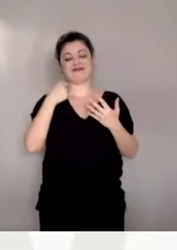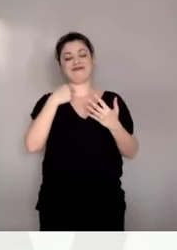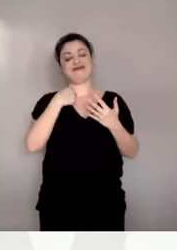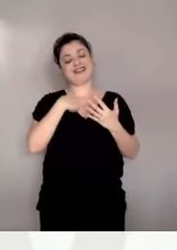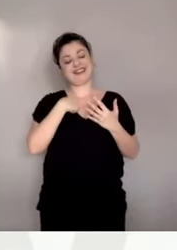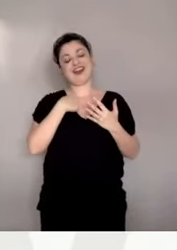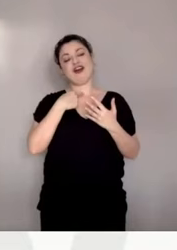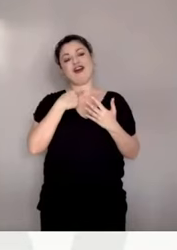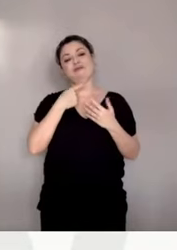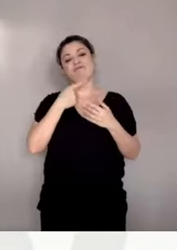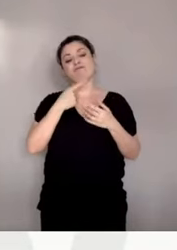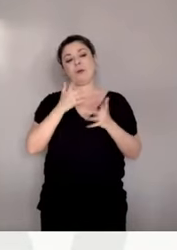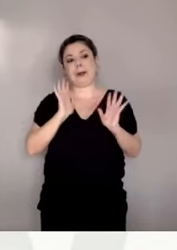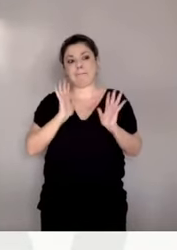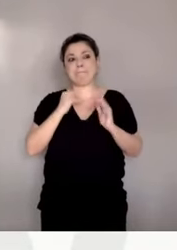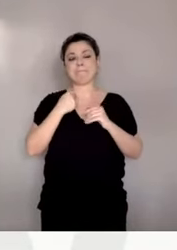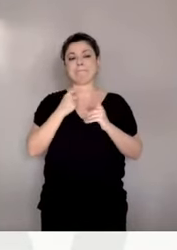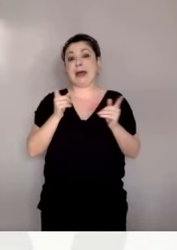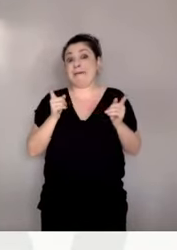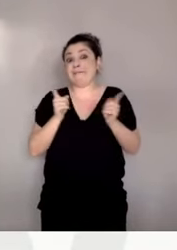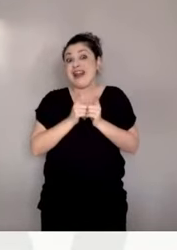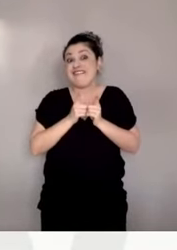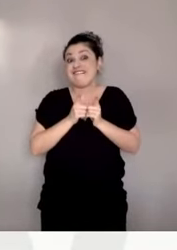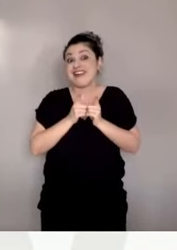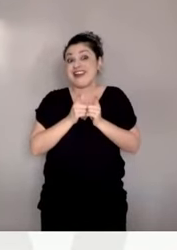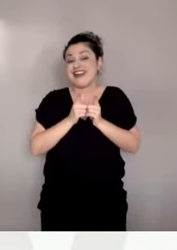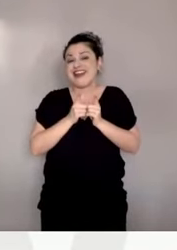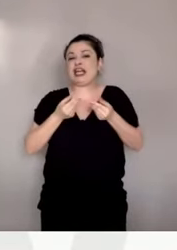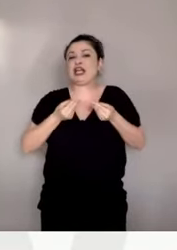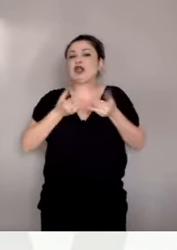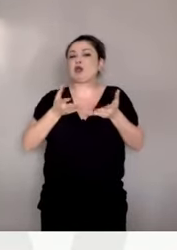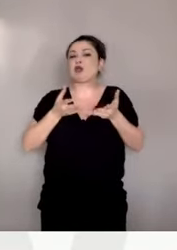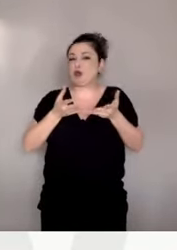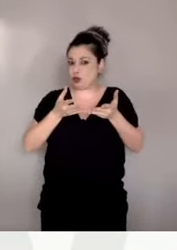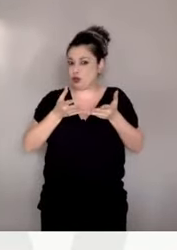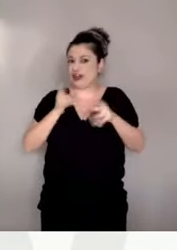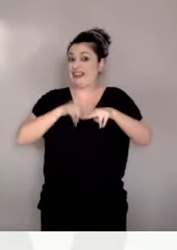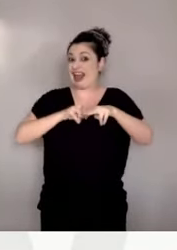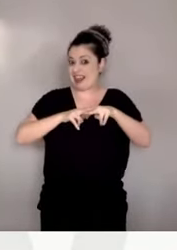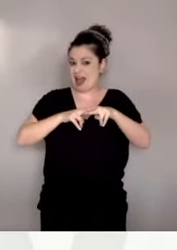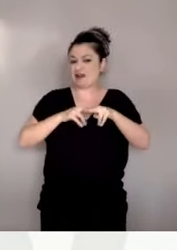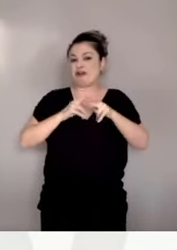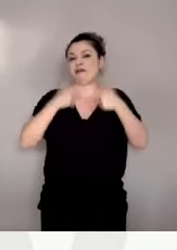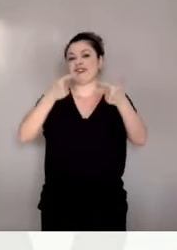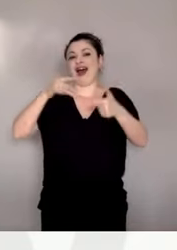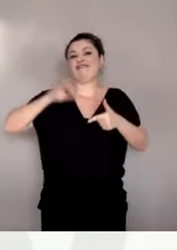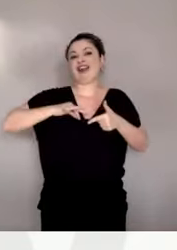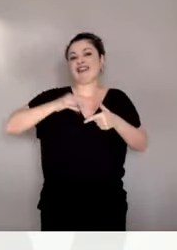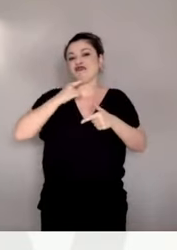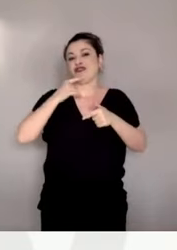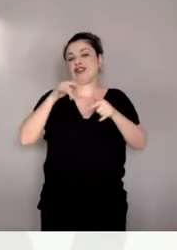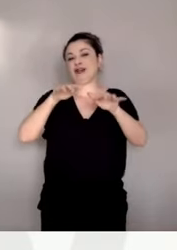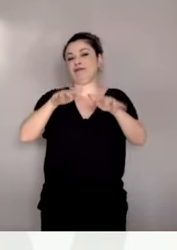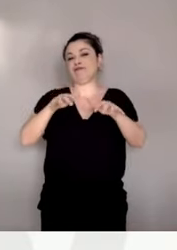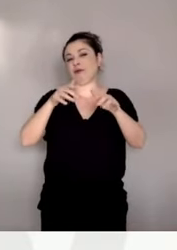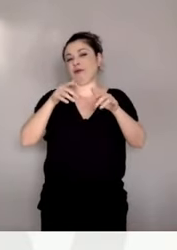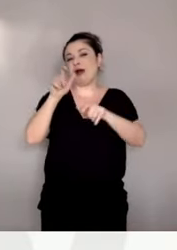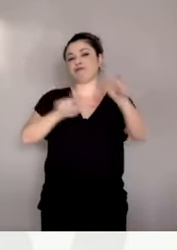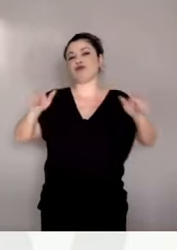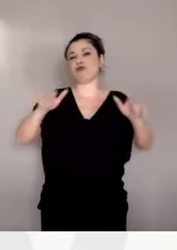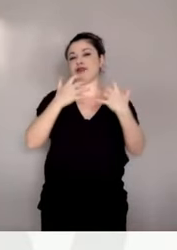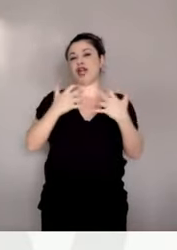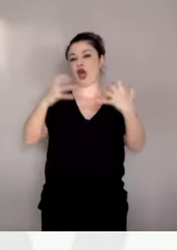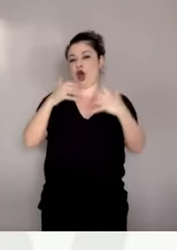fare una breve introduzione in italiano a beneficio del pubblico che ci sta ascoltando, in modo tale